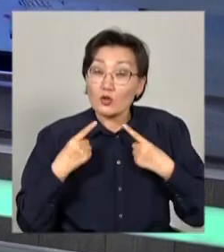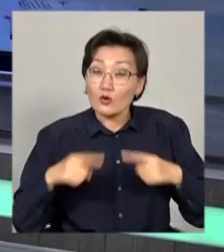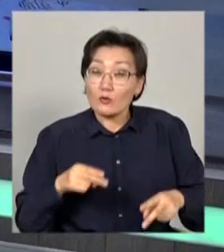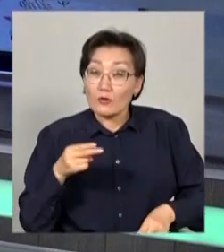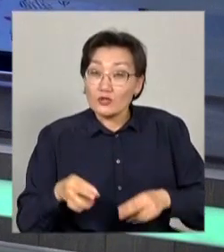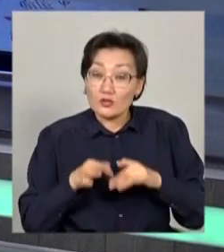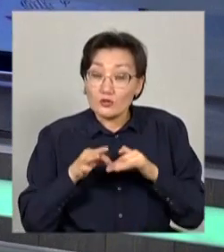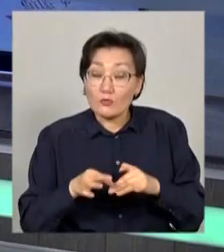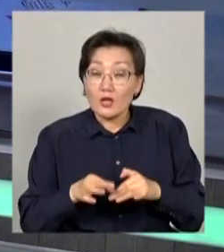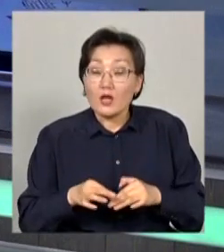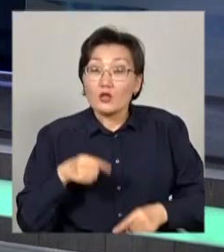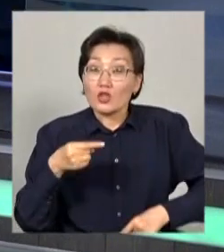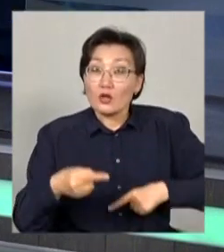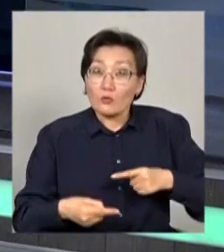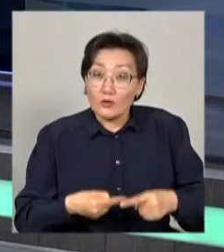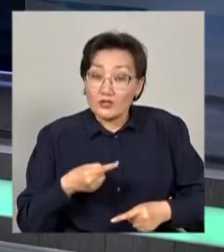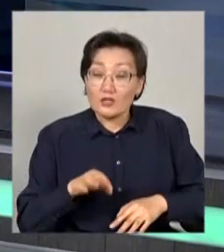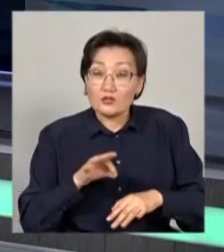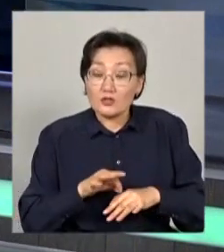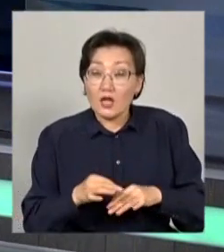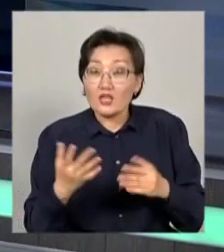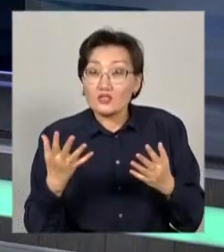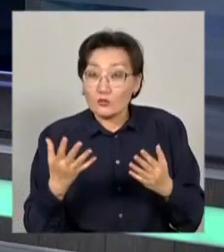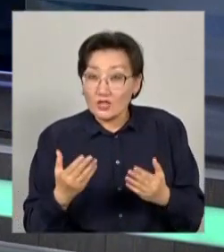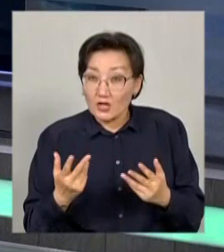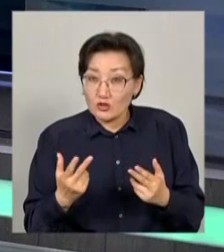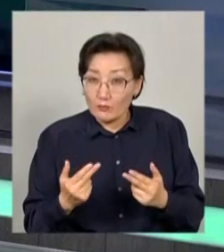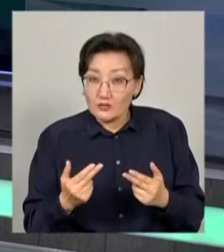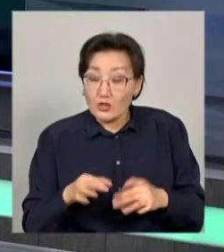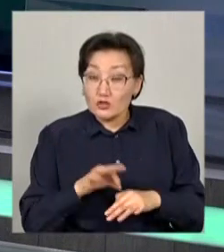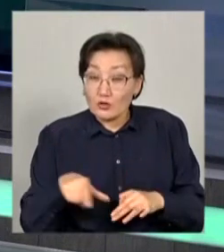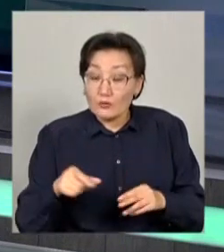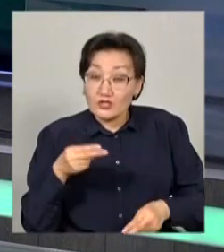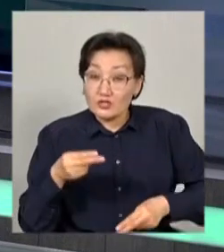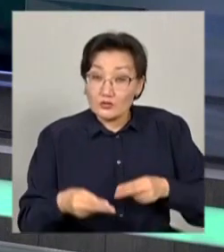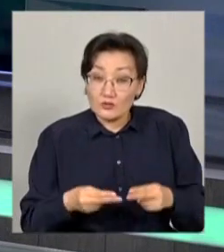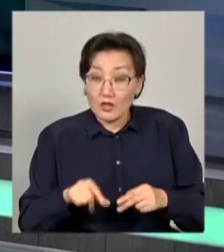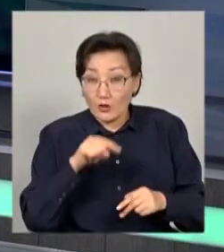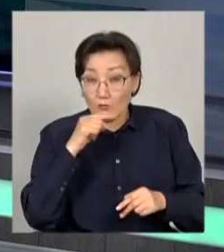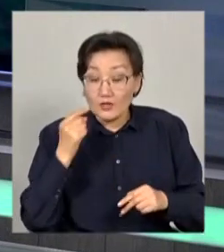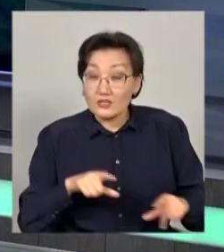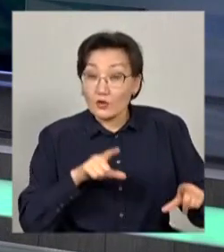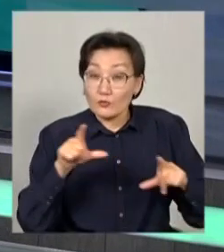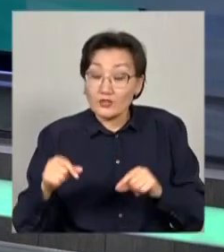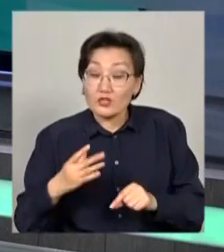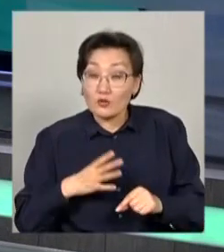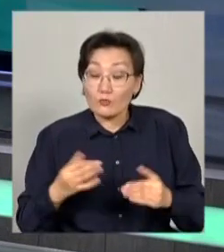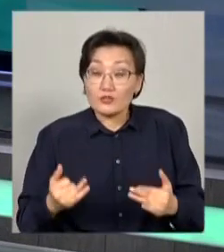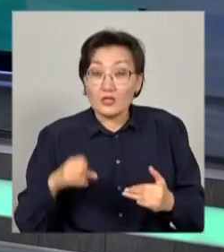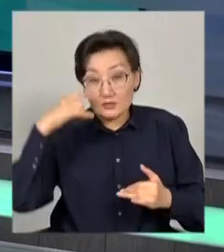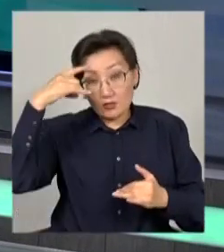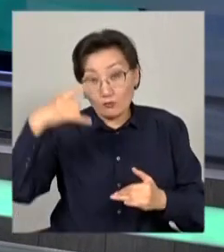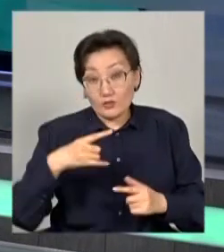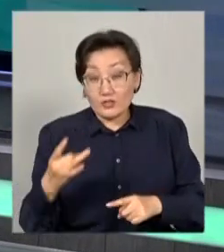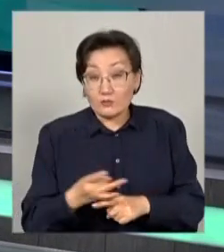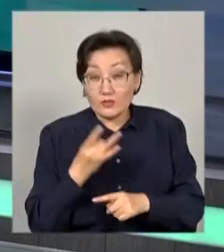ауру кесірінен олардың саусақтары жабысып қалған. Осыған дейін науқастар ота жасату үшін Ресейге баруға мәжбүр еді. Бүгін елімізде алғаш